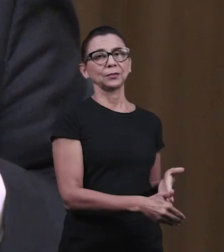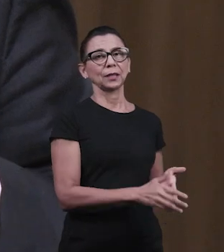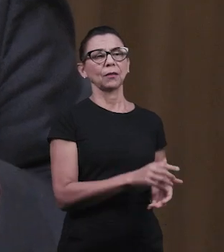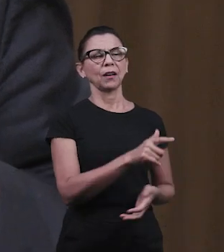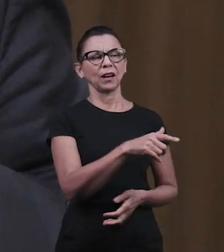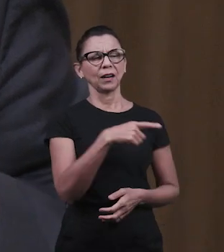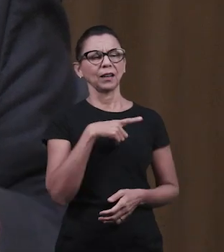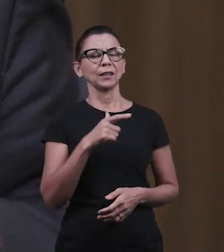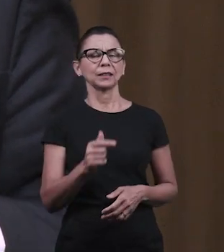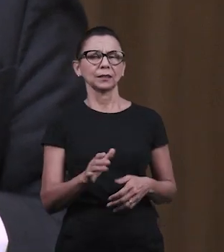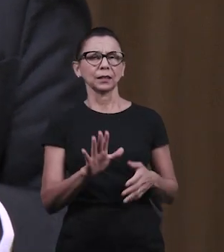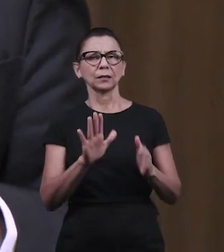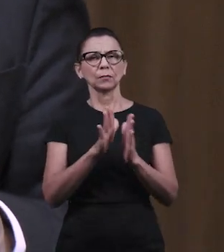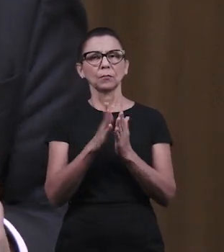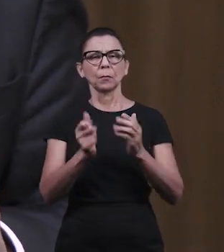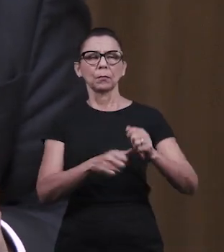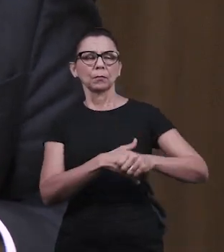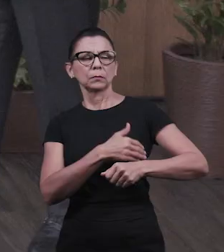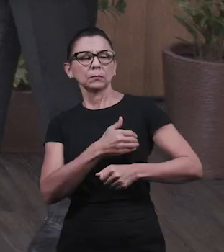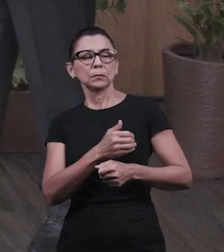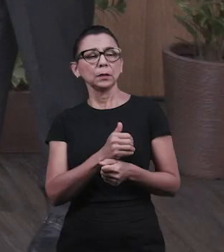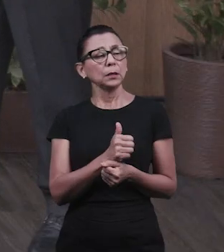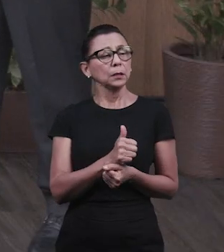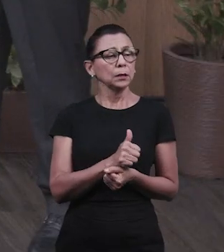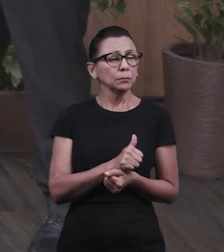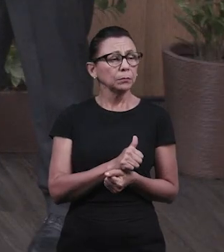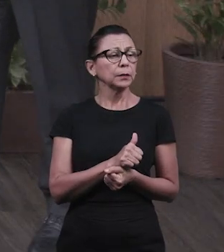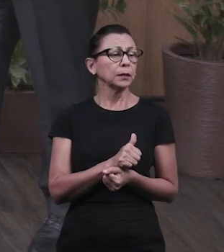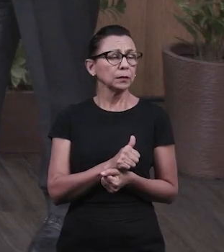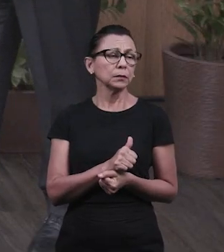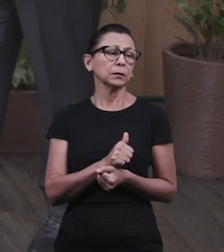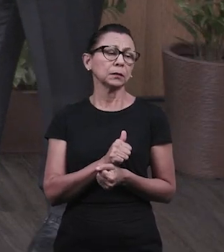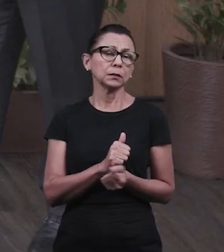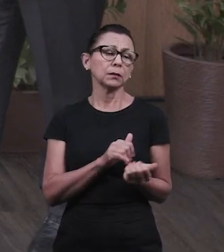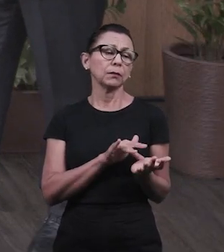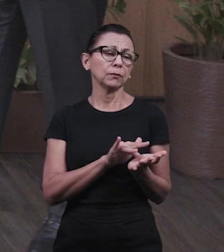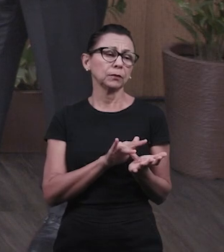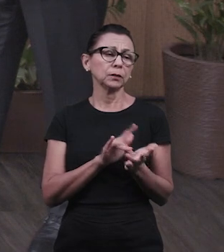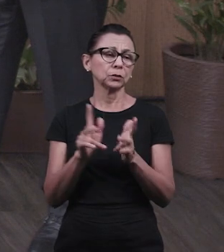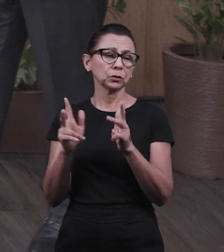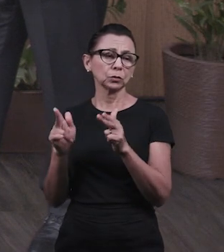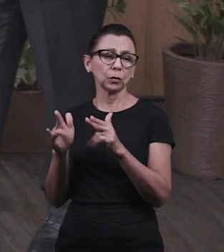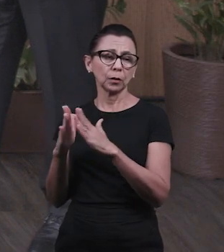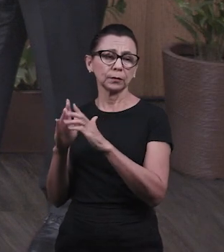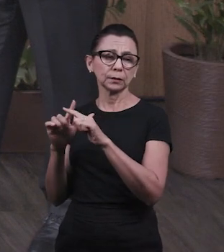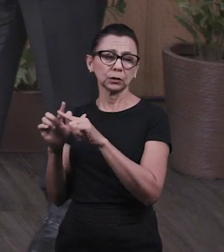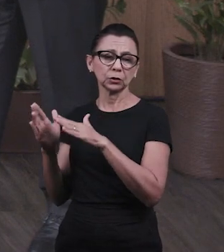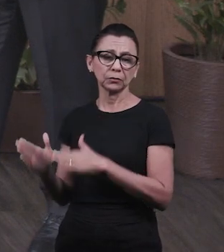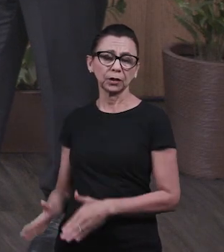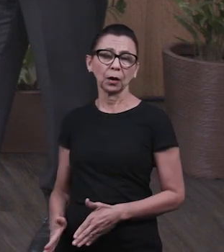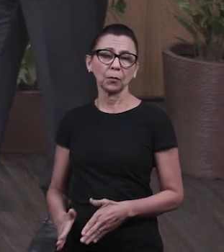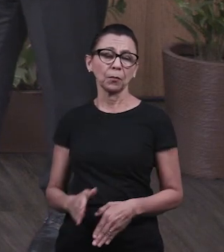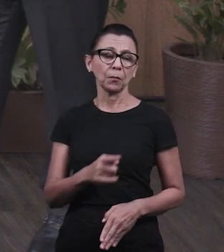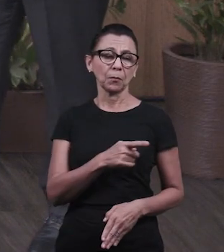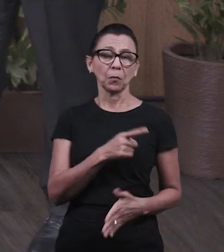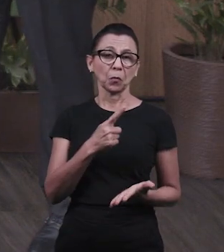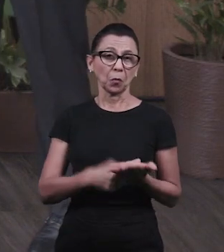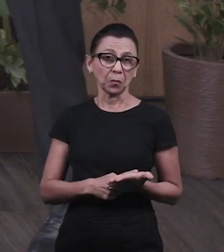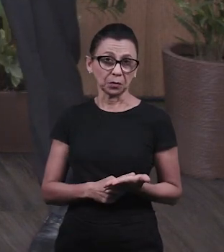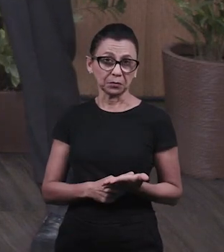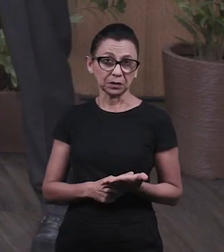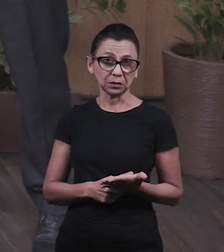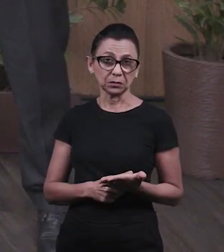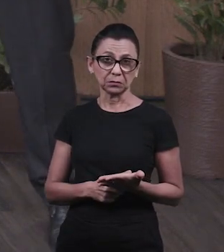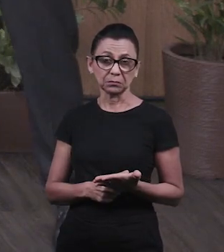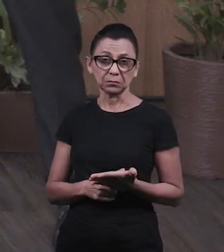имеет посвящения истине Евангелия. И в этом тексте Иоанна 2:4